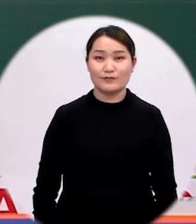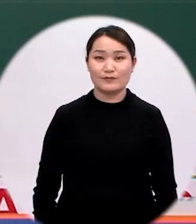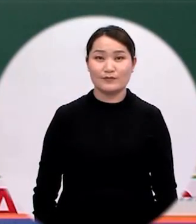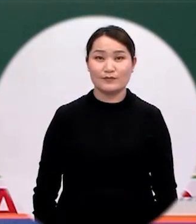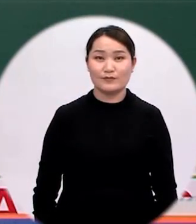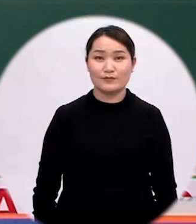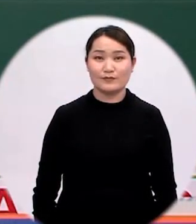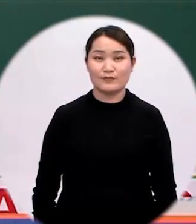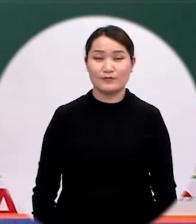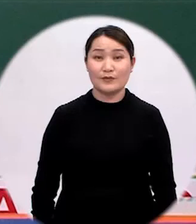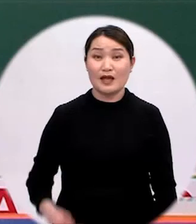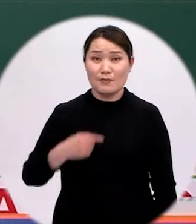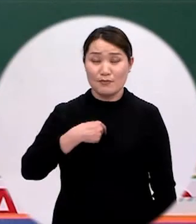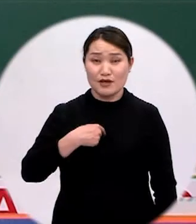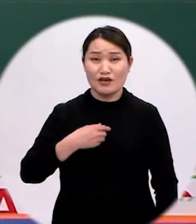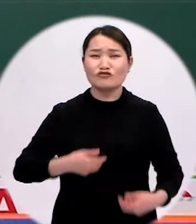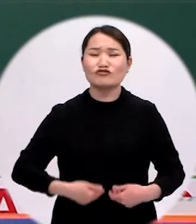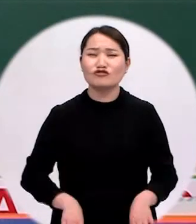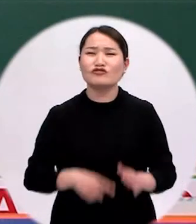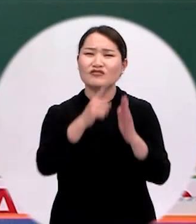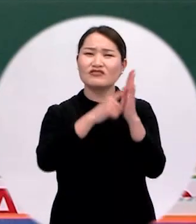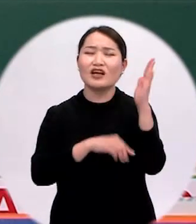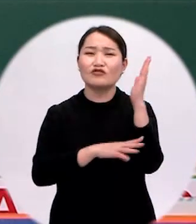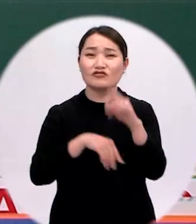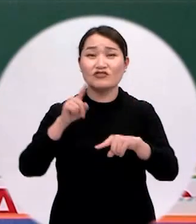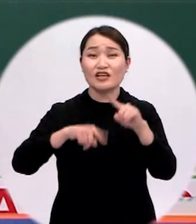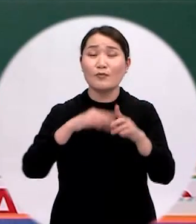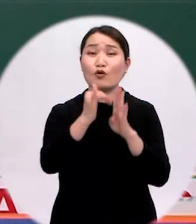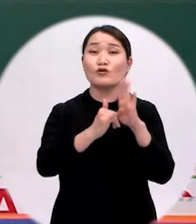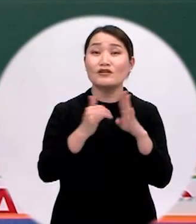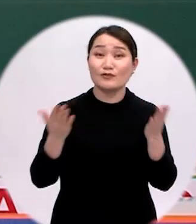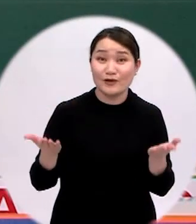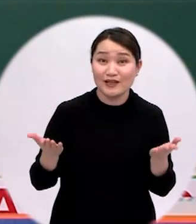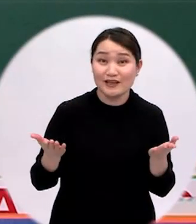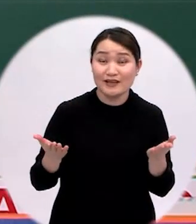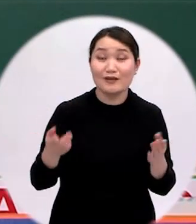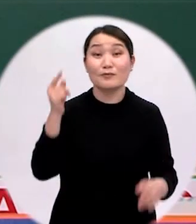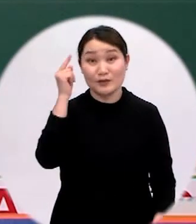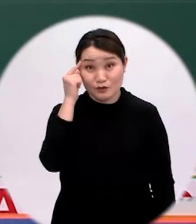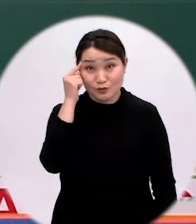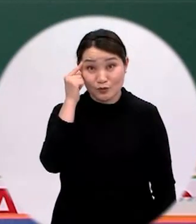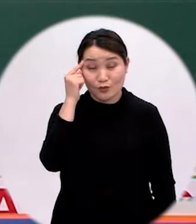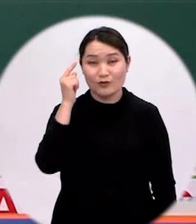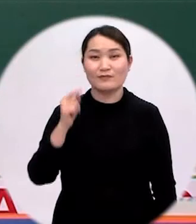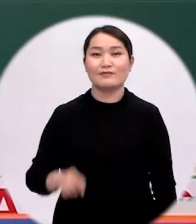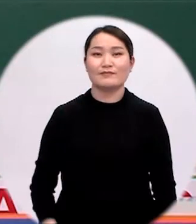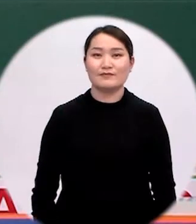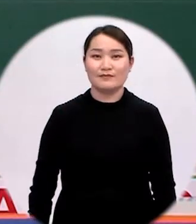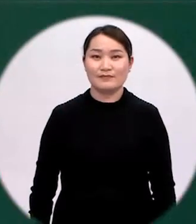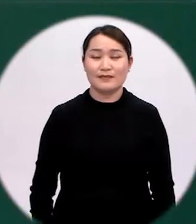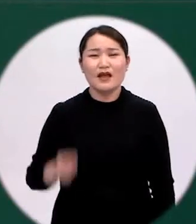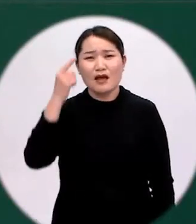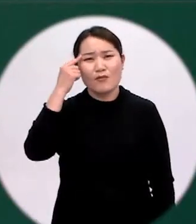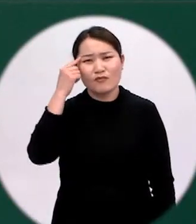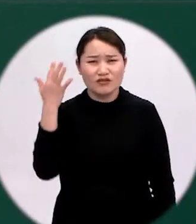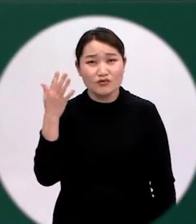За энэ төрсөн сар өдөр нь ямар өдрөл юм болоо? Мэдж байгаа юу? Сайн байна.